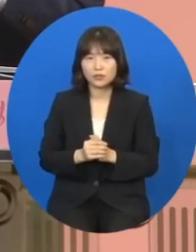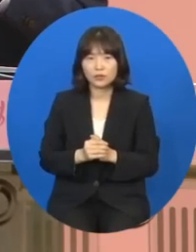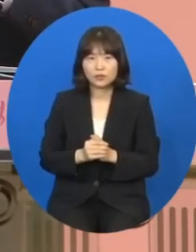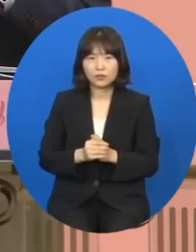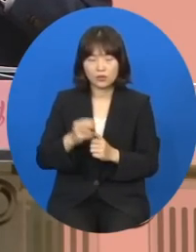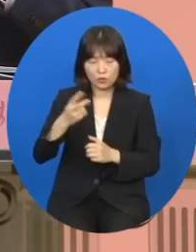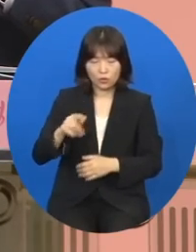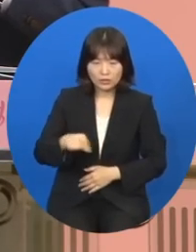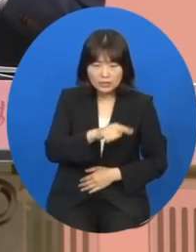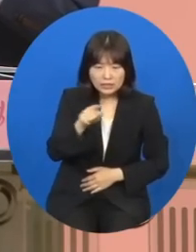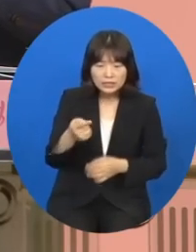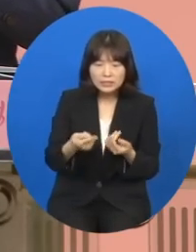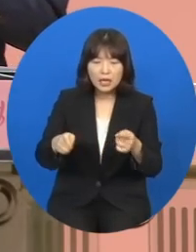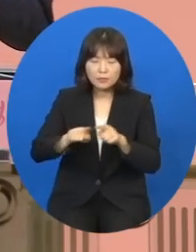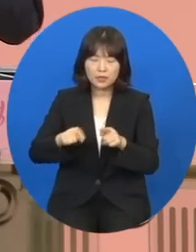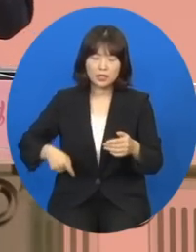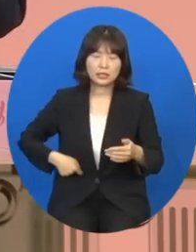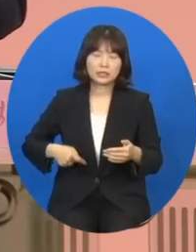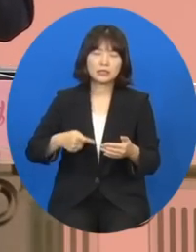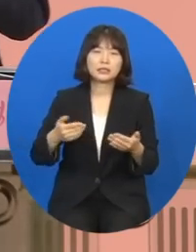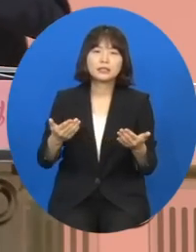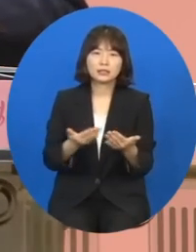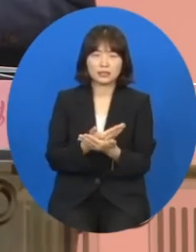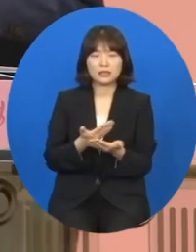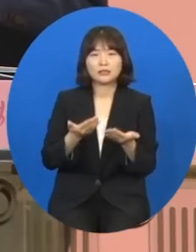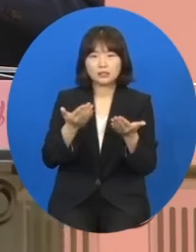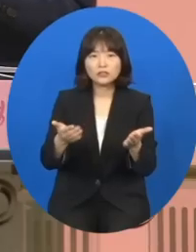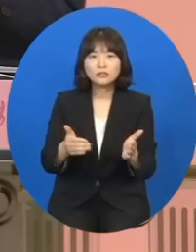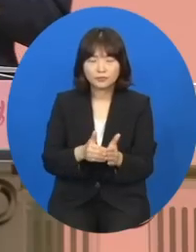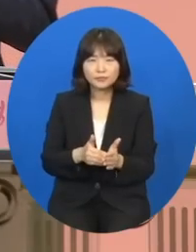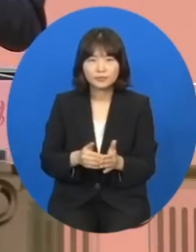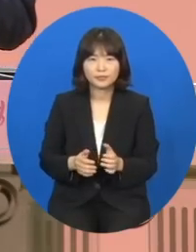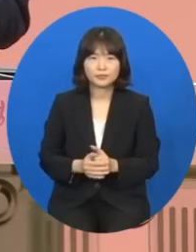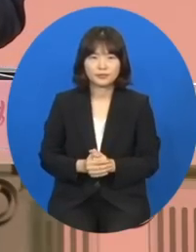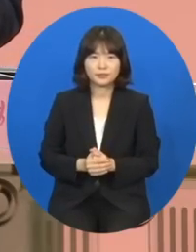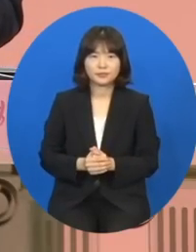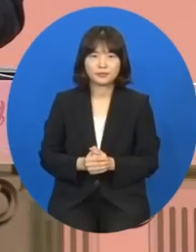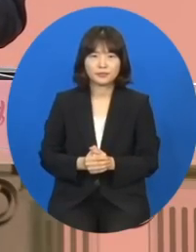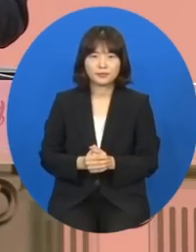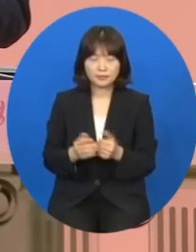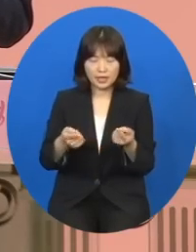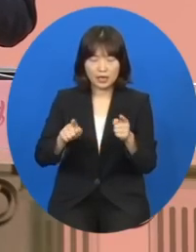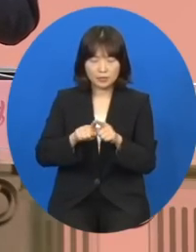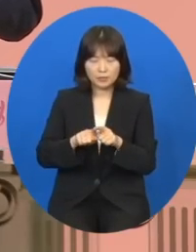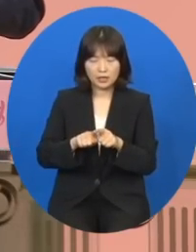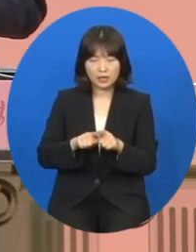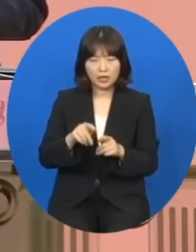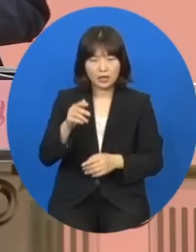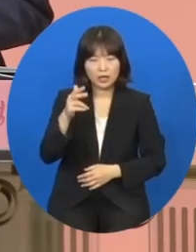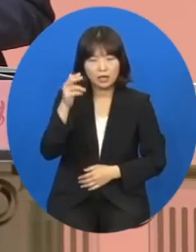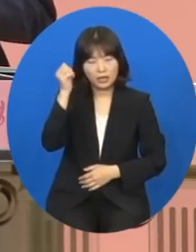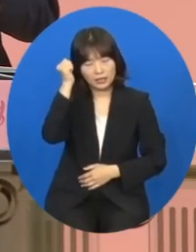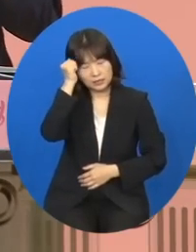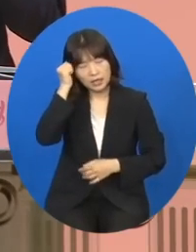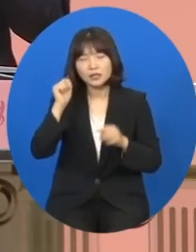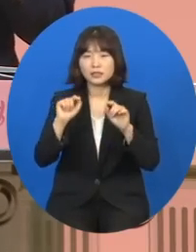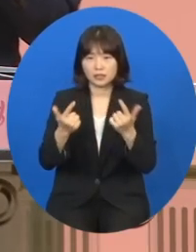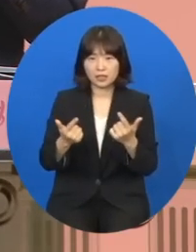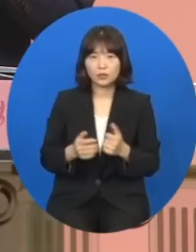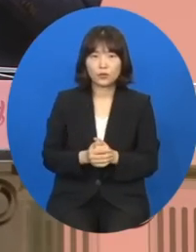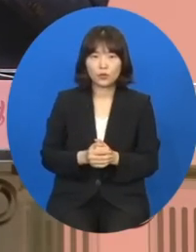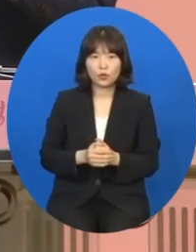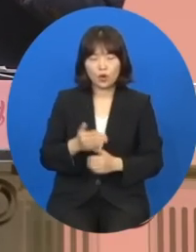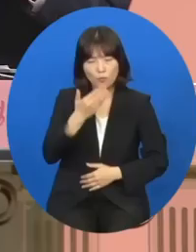그리고 그들의 함께 희생 했습니다 srs cv 합계 잠을 희생 했고 2x 알파 2 스프 이르